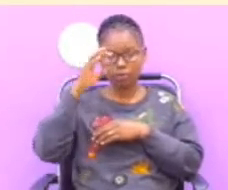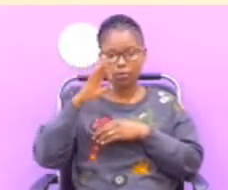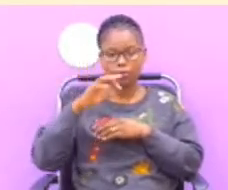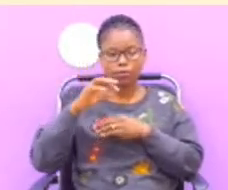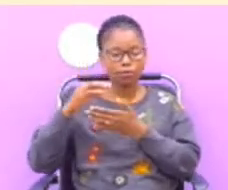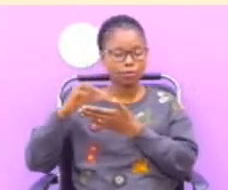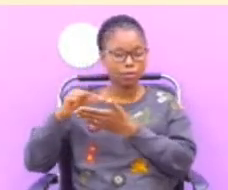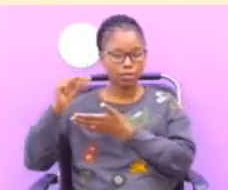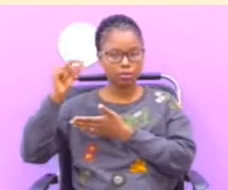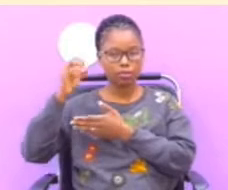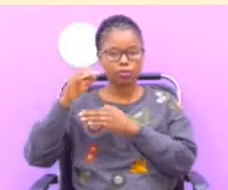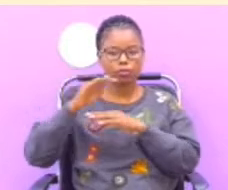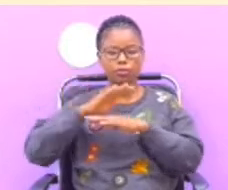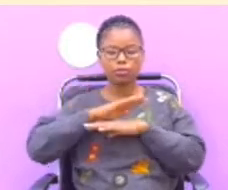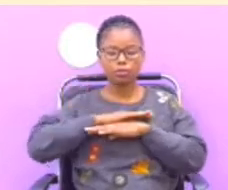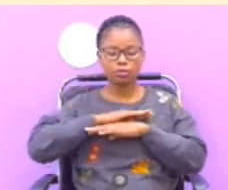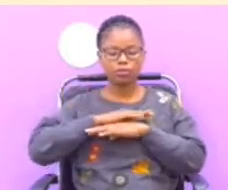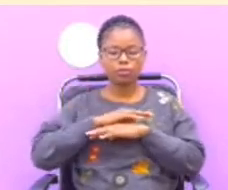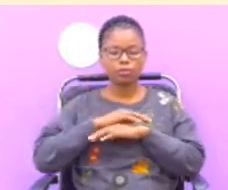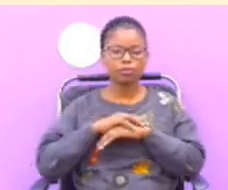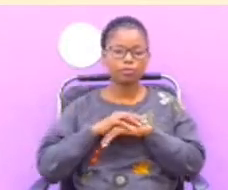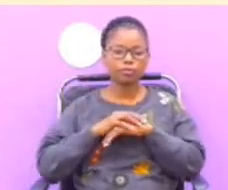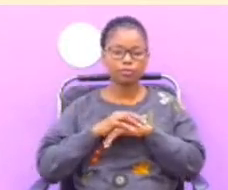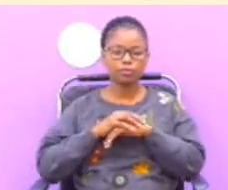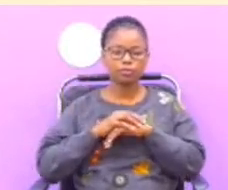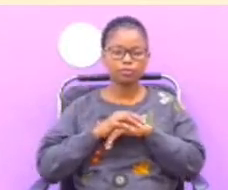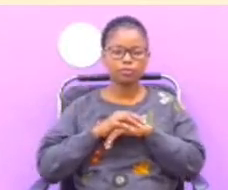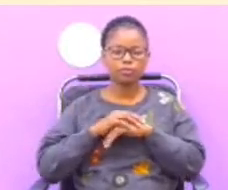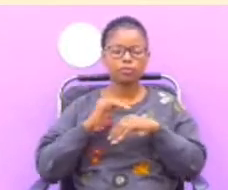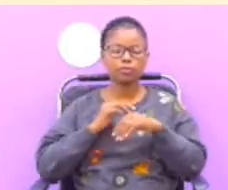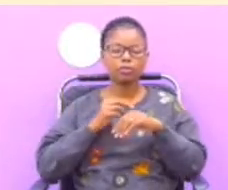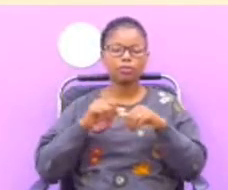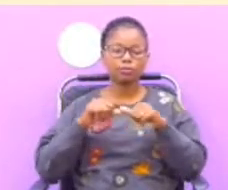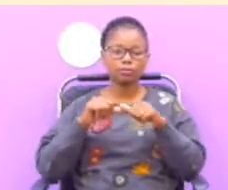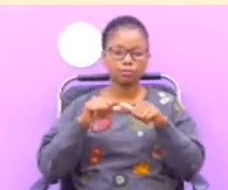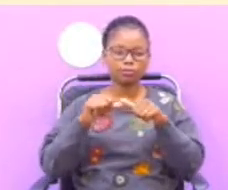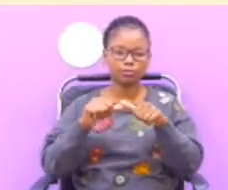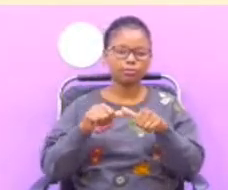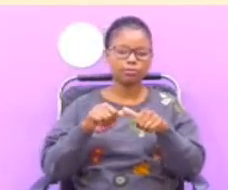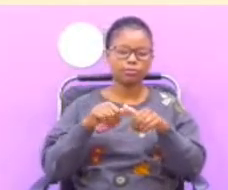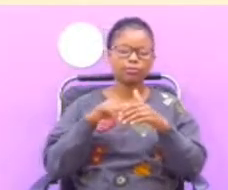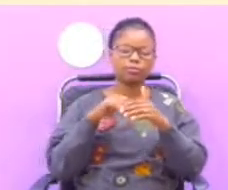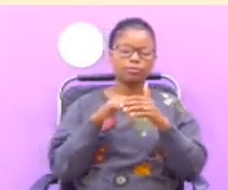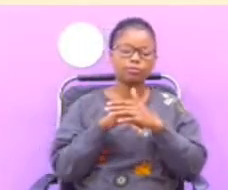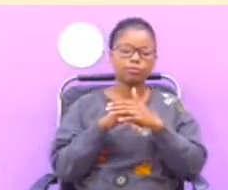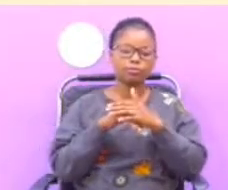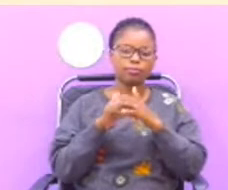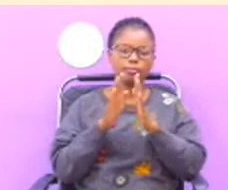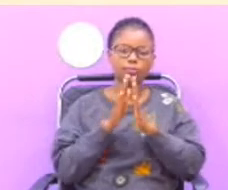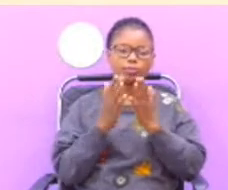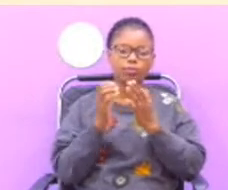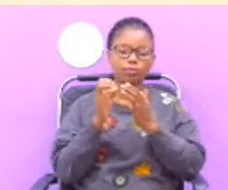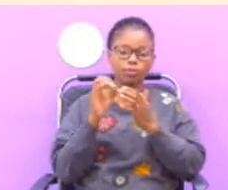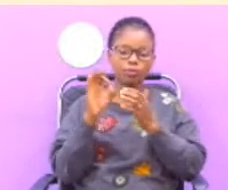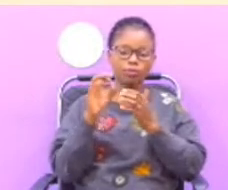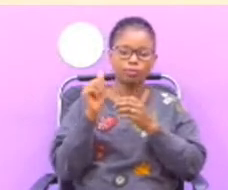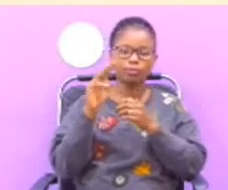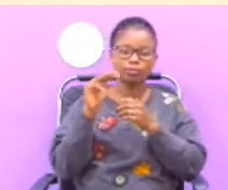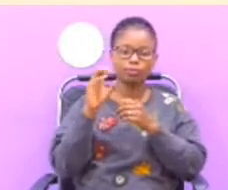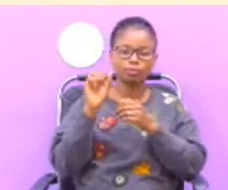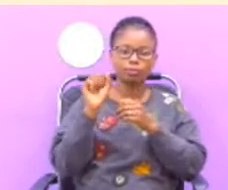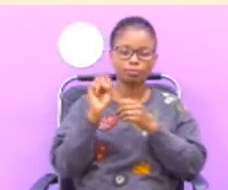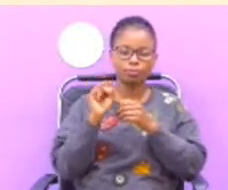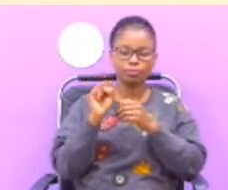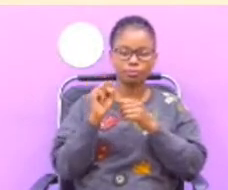ukuiganite Bwana asifie sana no turathie na mbere na ibuku ria Amosi kenda